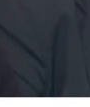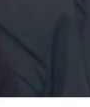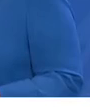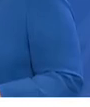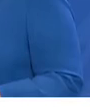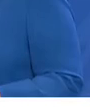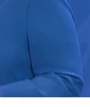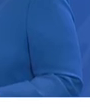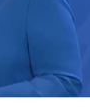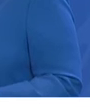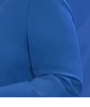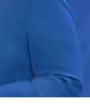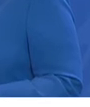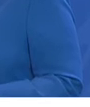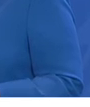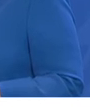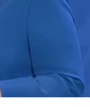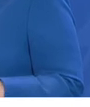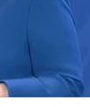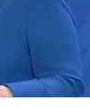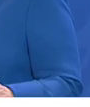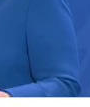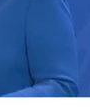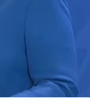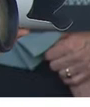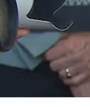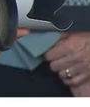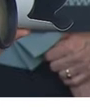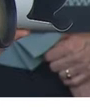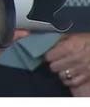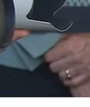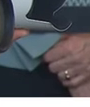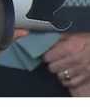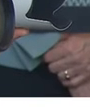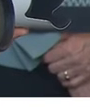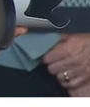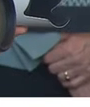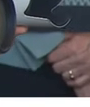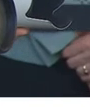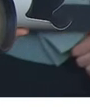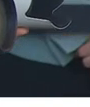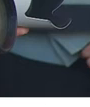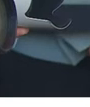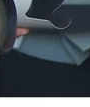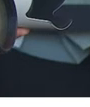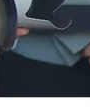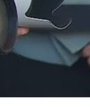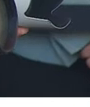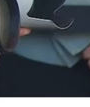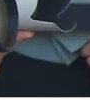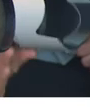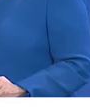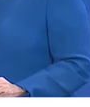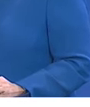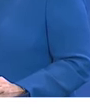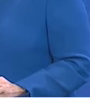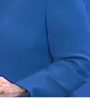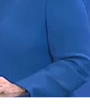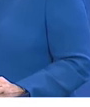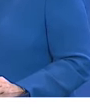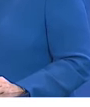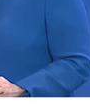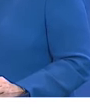және белді саясаткерлермен кездеседі. Ал сапардың екінші күні президент Берлин Еуразиялық клубының 28-ші отырысына қатысады деп